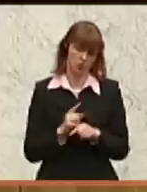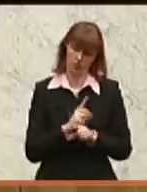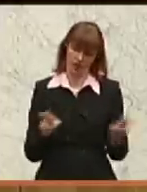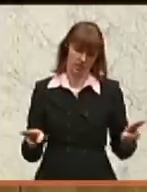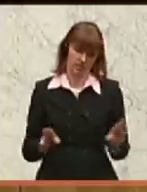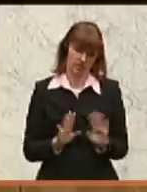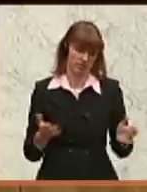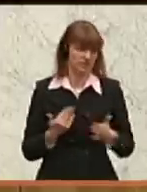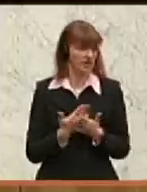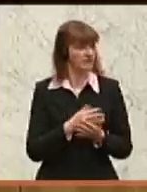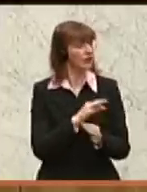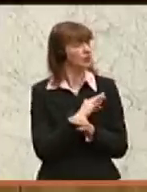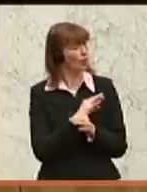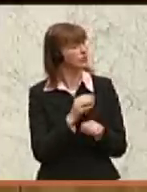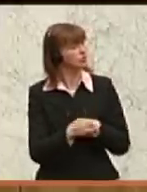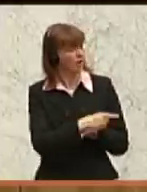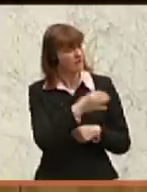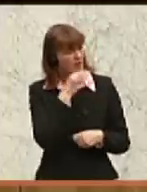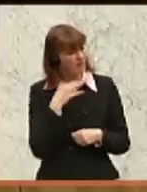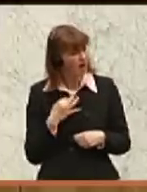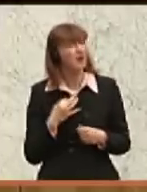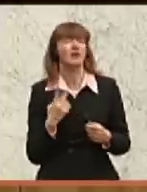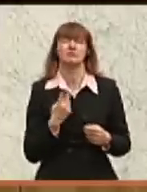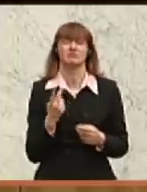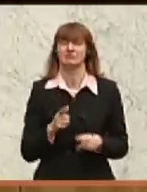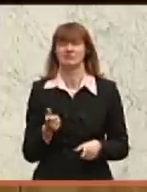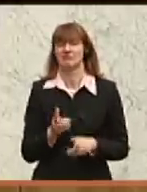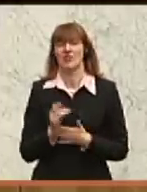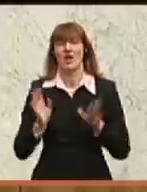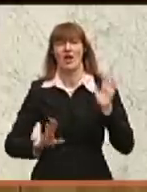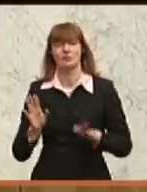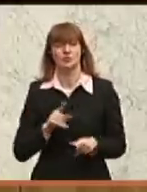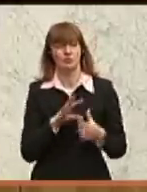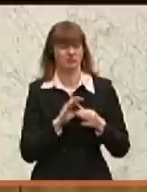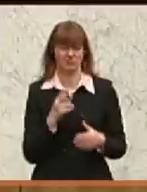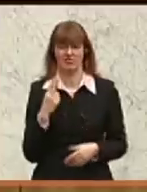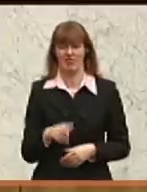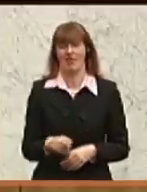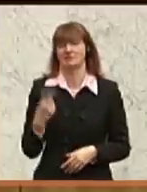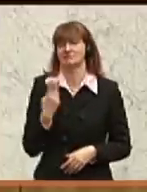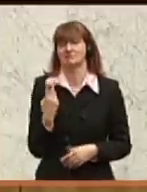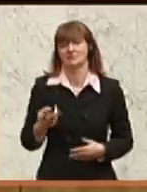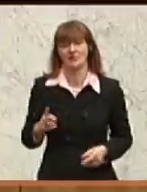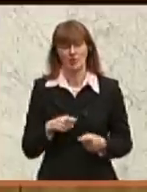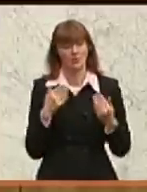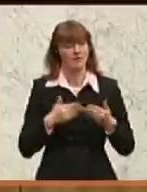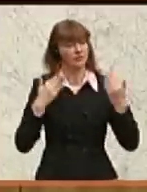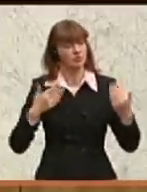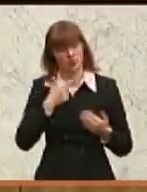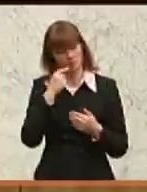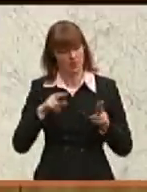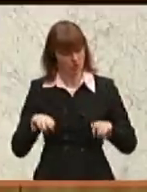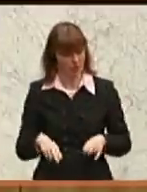der Todesstrafe leicht zu beantworten, natürlich wird nicht über eine Todesstrafe abgestimmt, weil die Todesstrafe widerspricht den Menschenrechten.